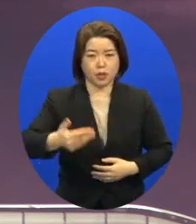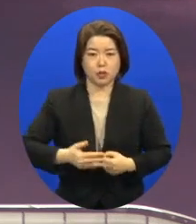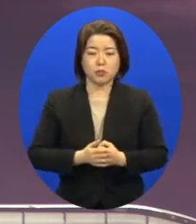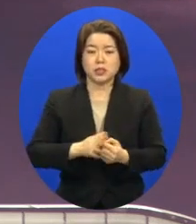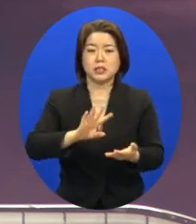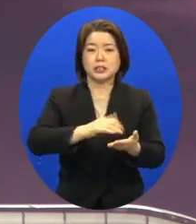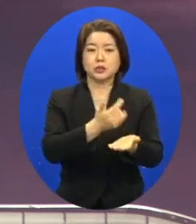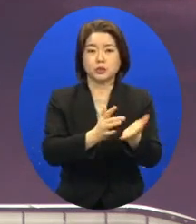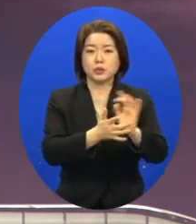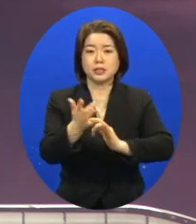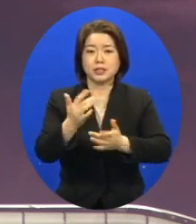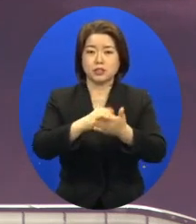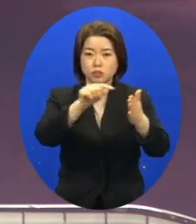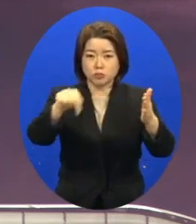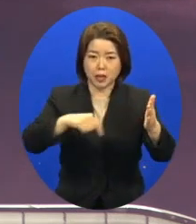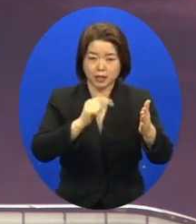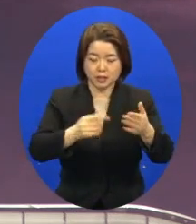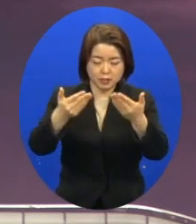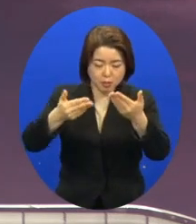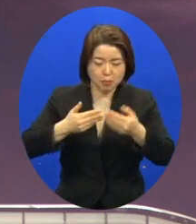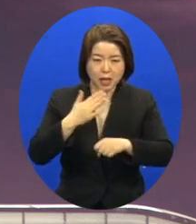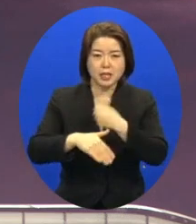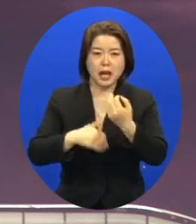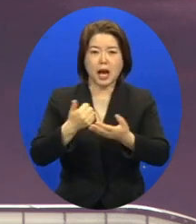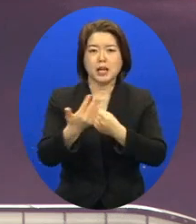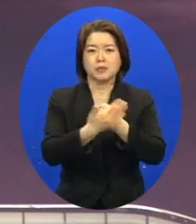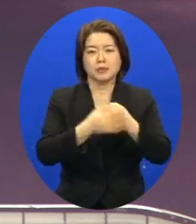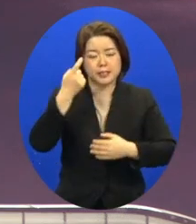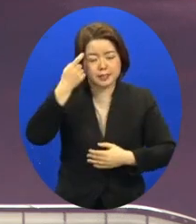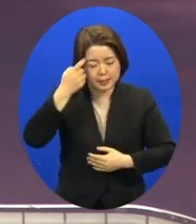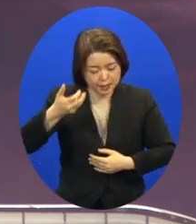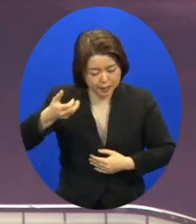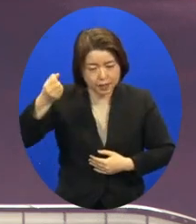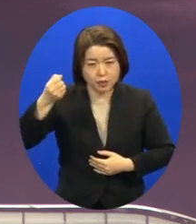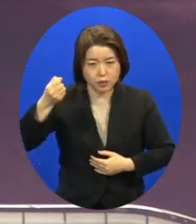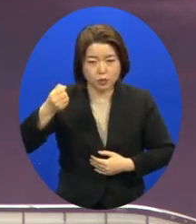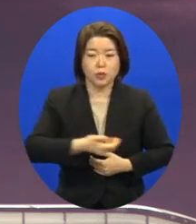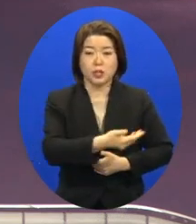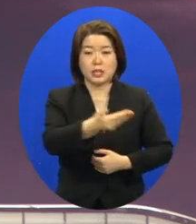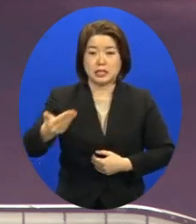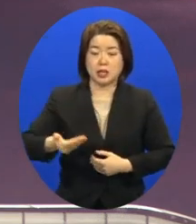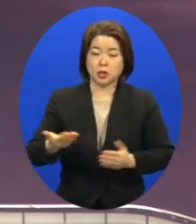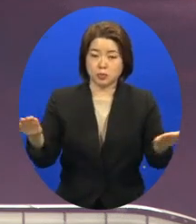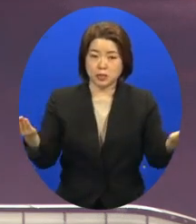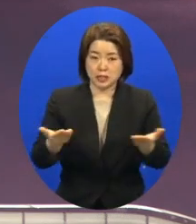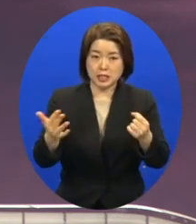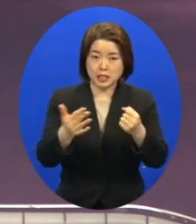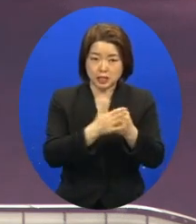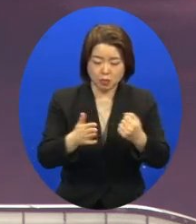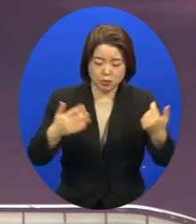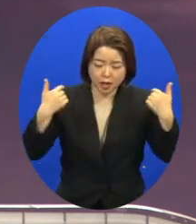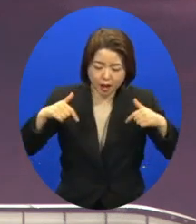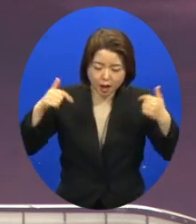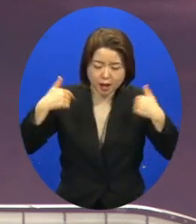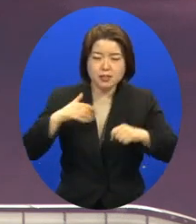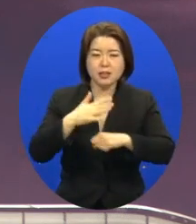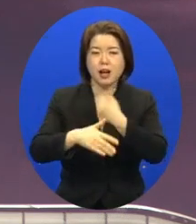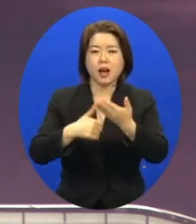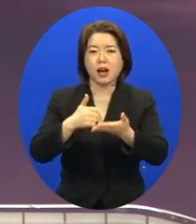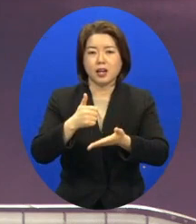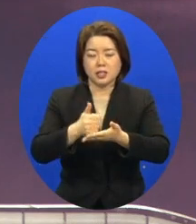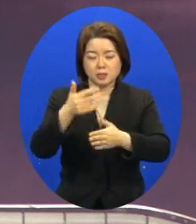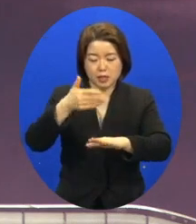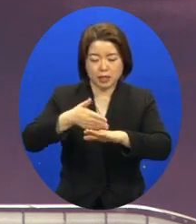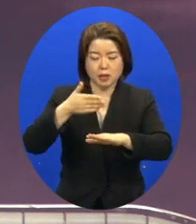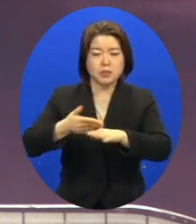그리스도 예수 안에서 받은 하나님의 은혜를 생각하고 여러분의 일로 언제나 하나님께 감사를